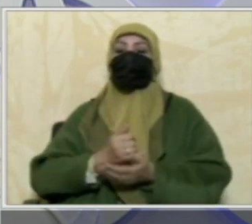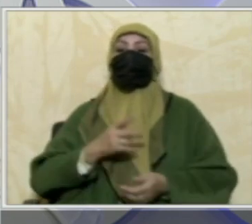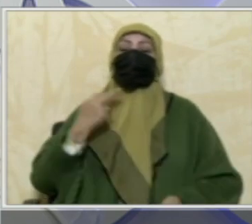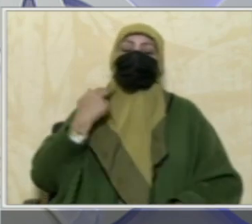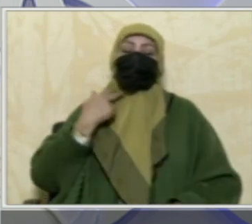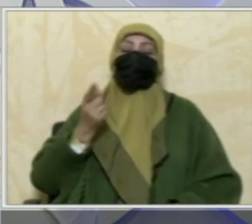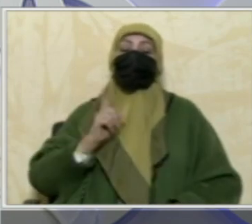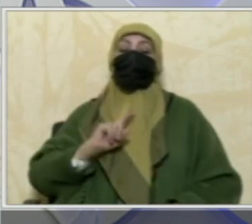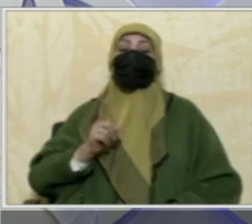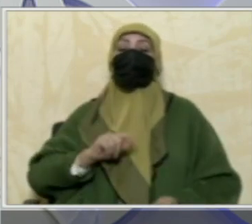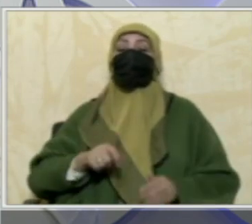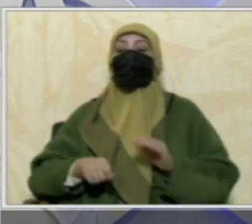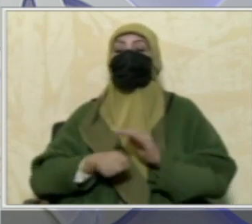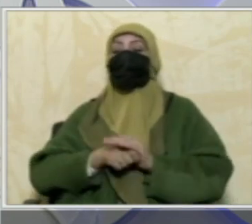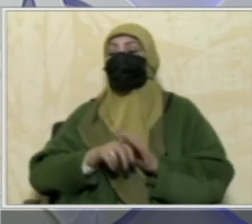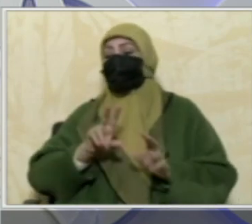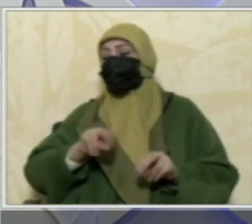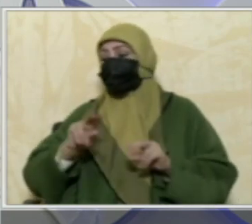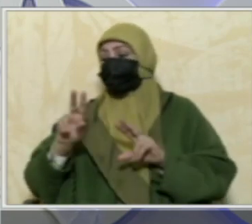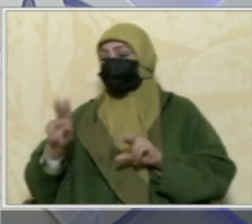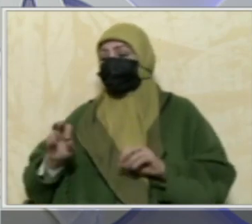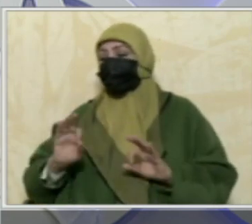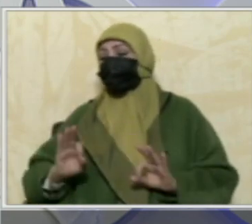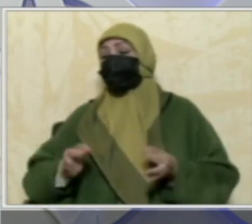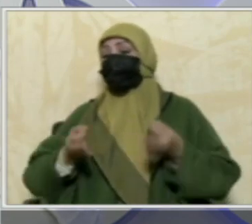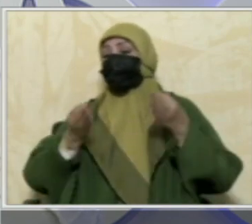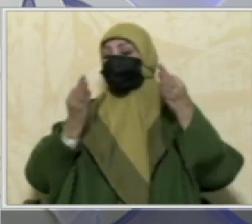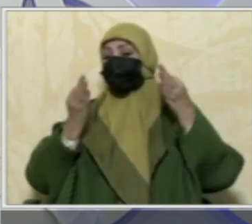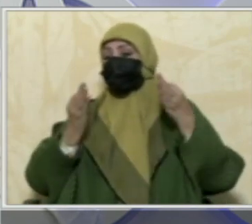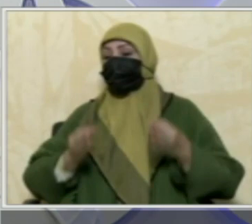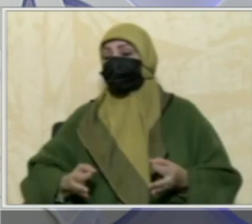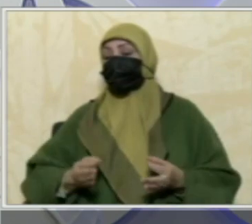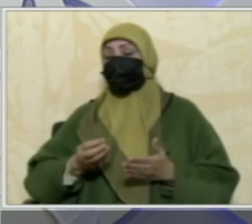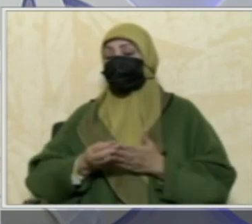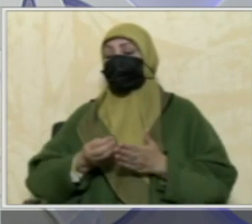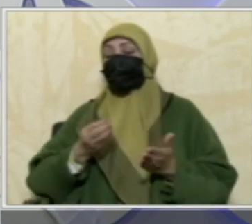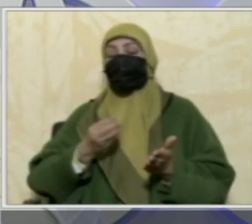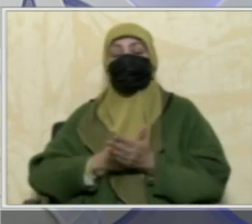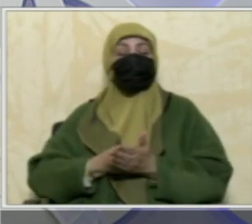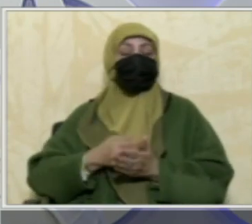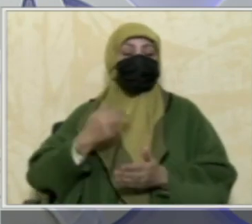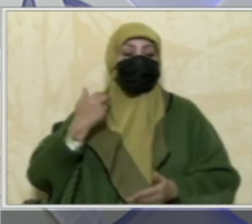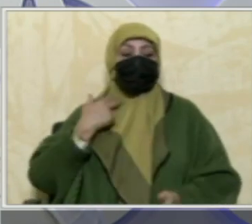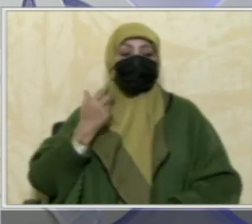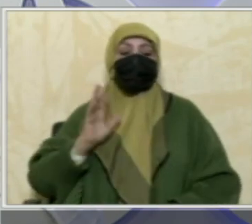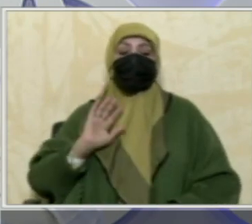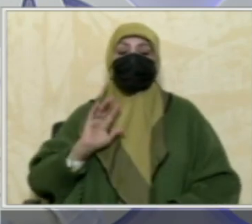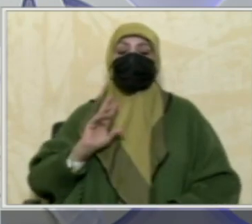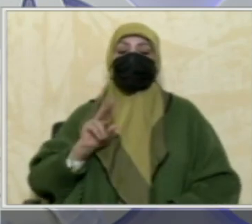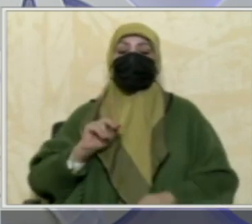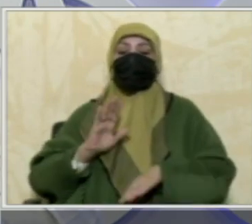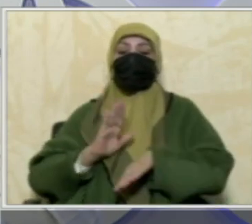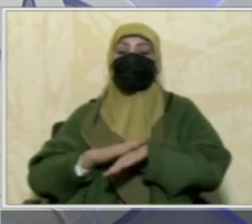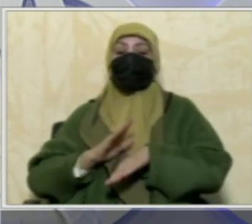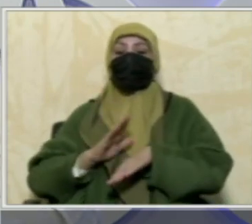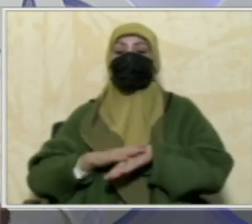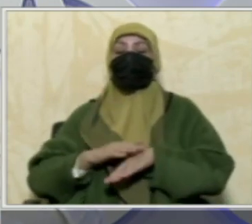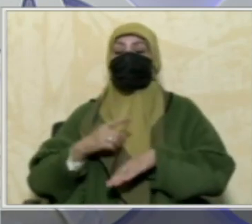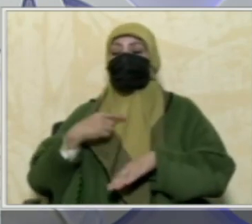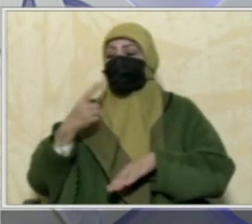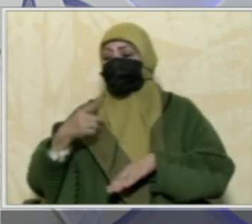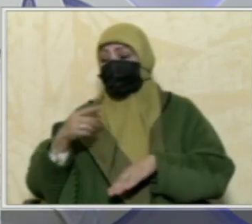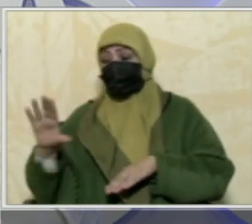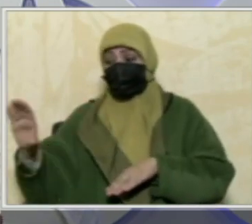اصبح كالمشترط والاجر والجاه شنو هو الجاه هو قضاء مصالح الناس بالنفود والعلاقات